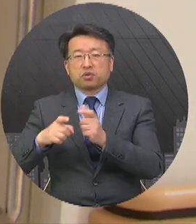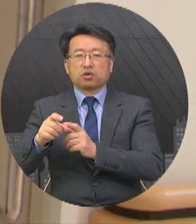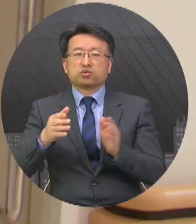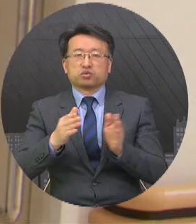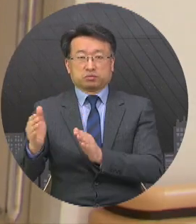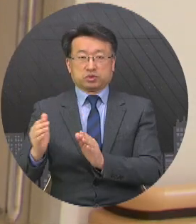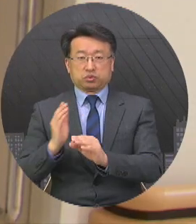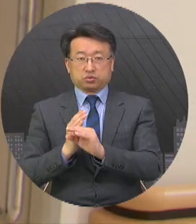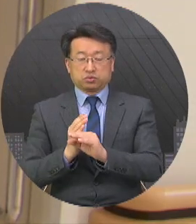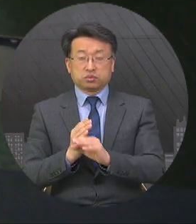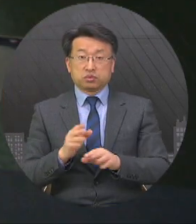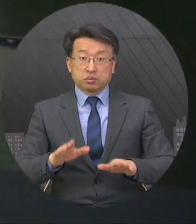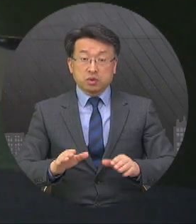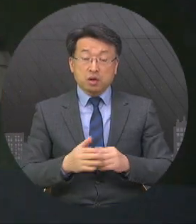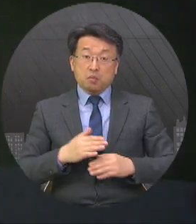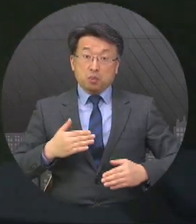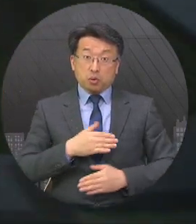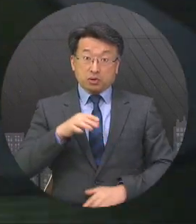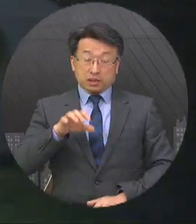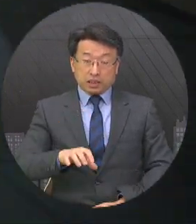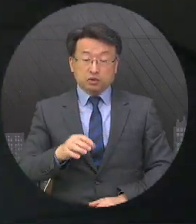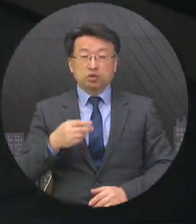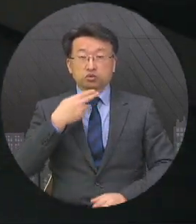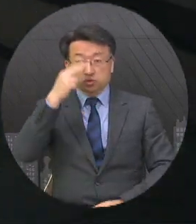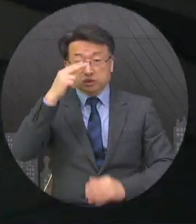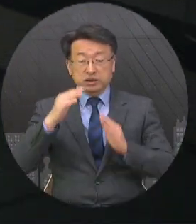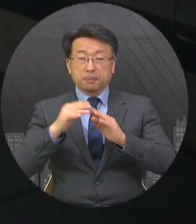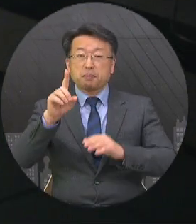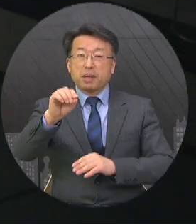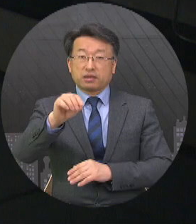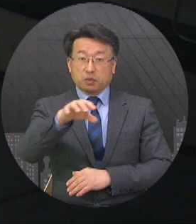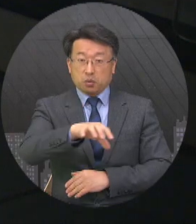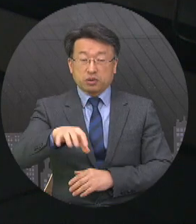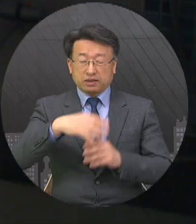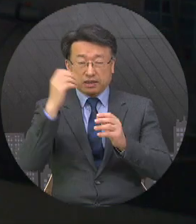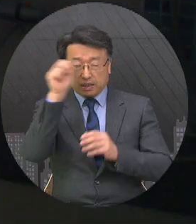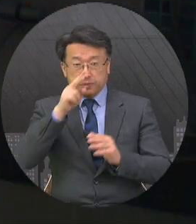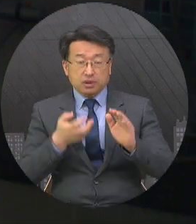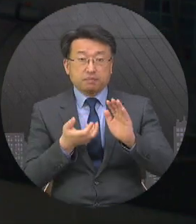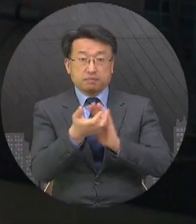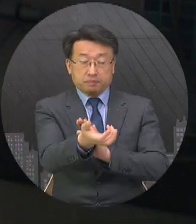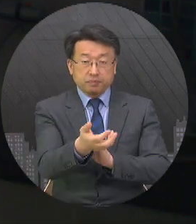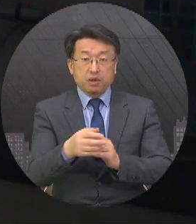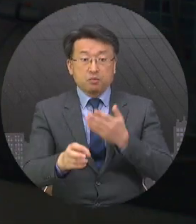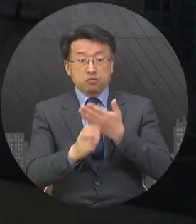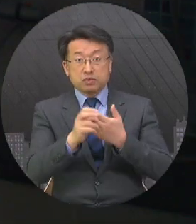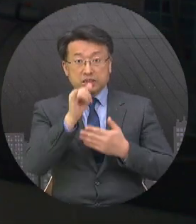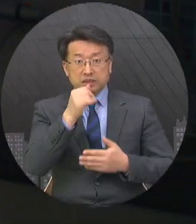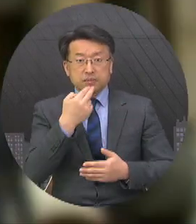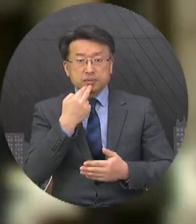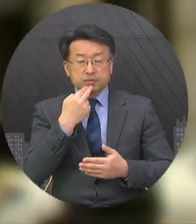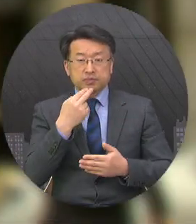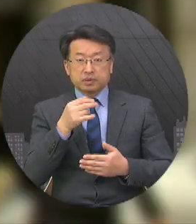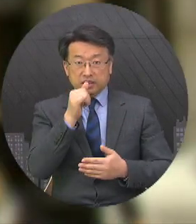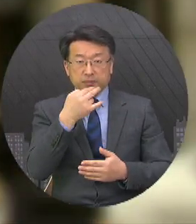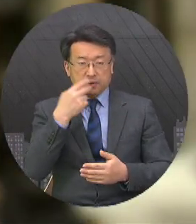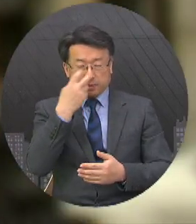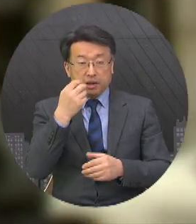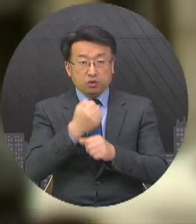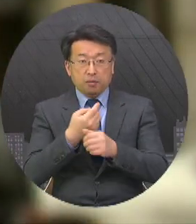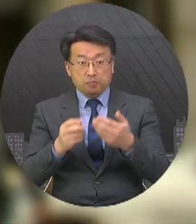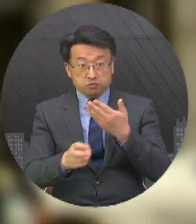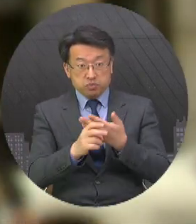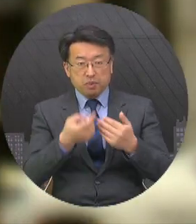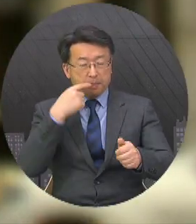오는 28일까지 목욕탕과 융 주전 등만 역의 시설을 불시 점검 해 위반사항 발견 즉시 엄정 조치 안